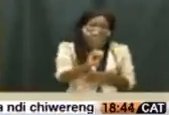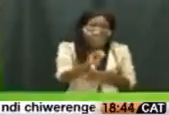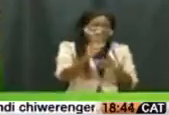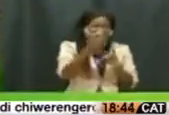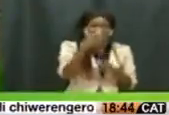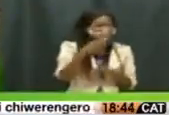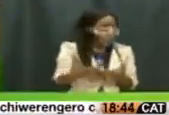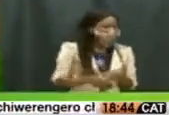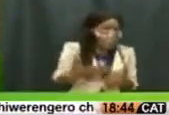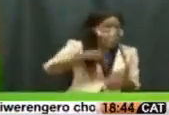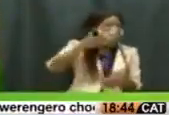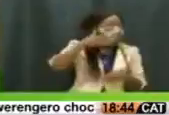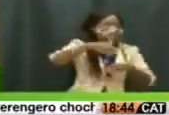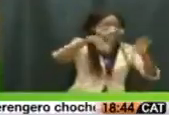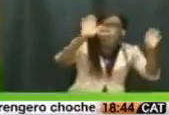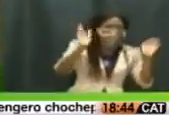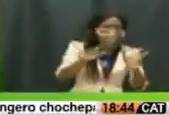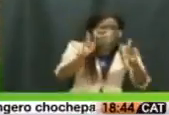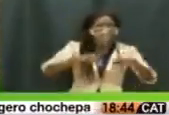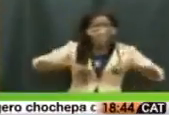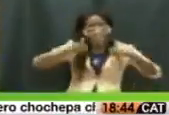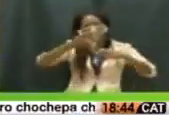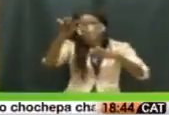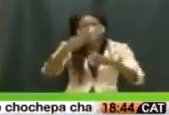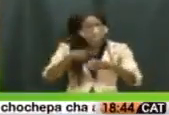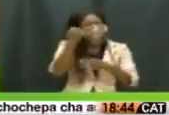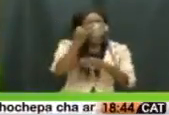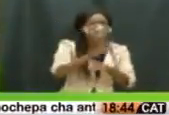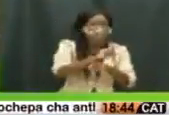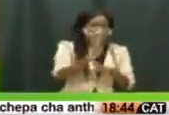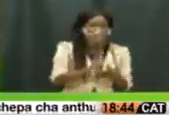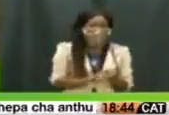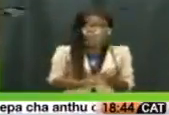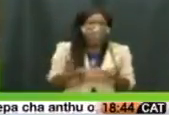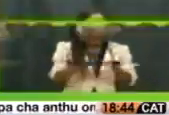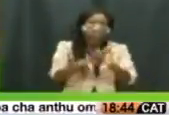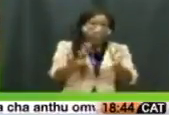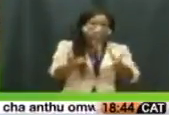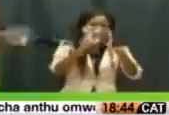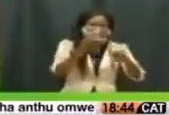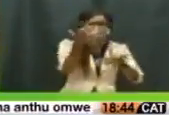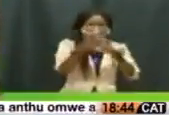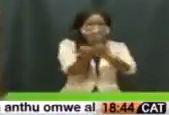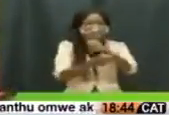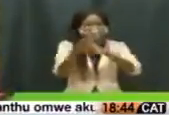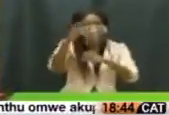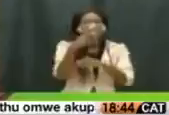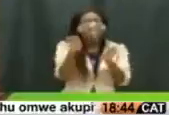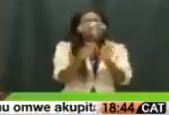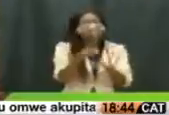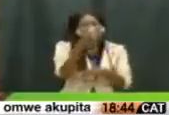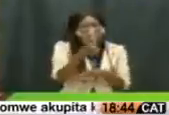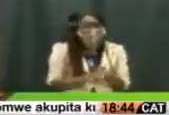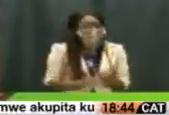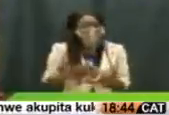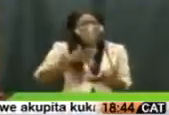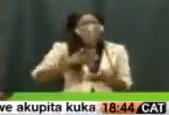reflect then kupanga design ma messages amene tingapange counter kuti ayi